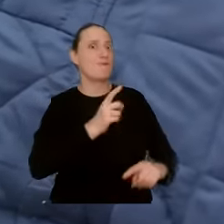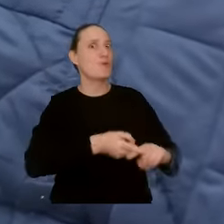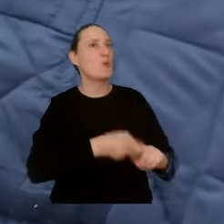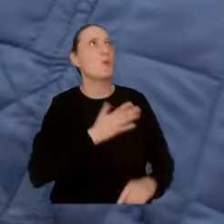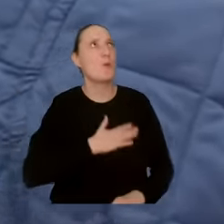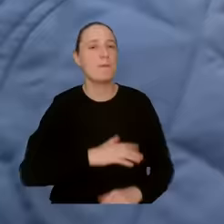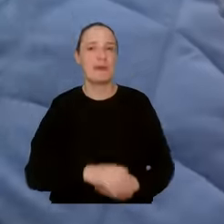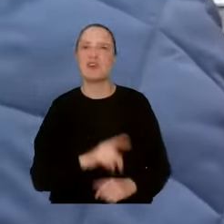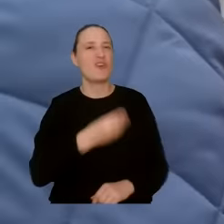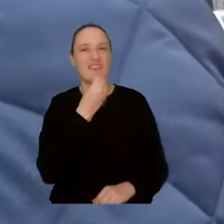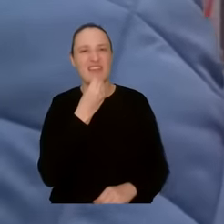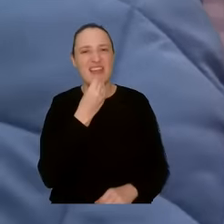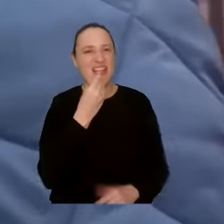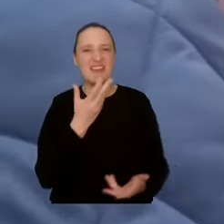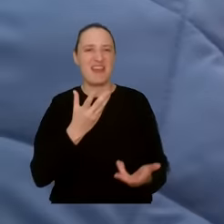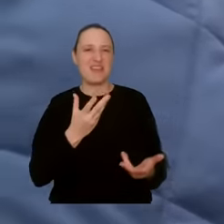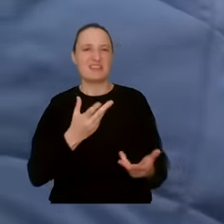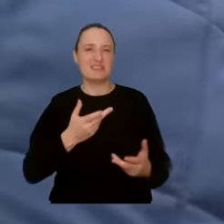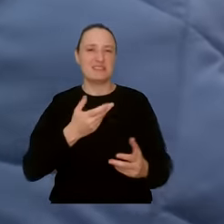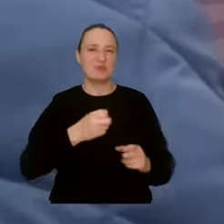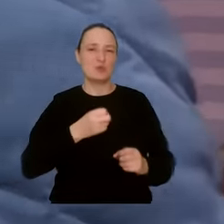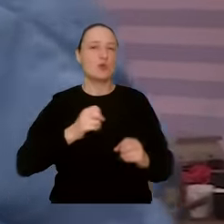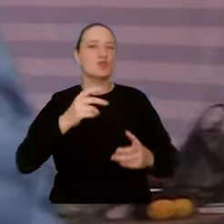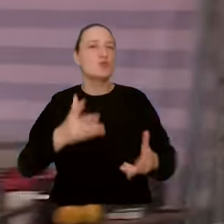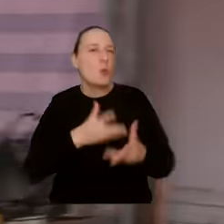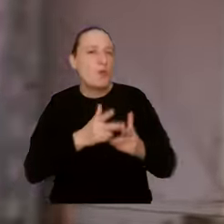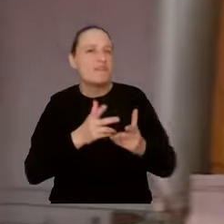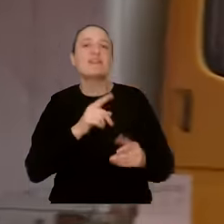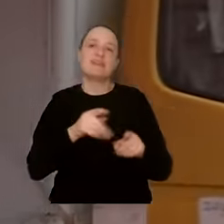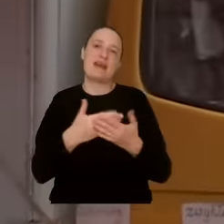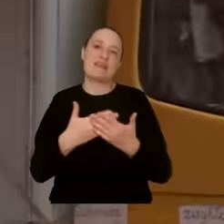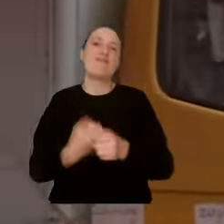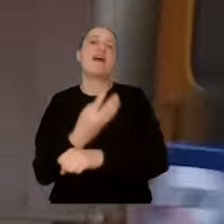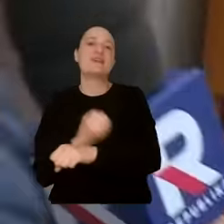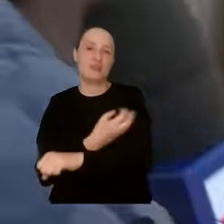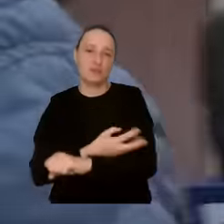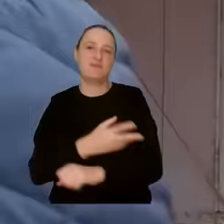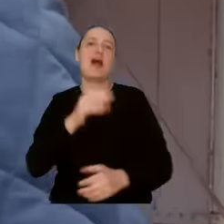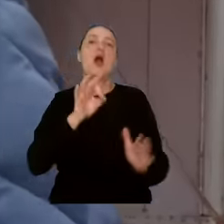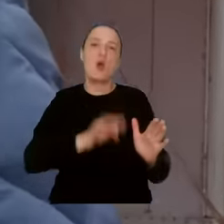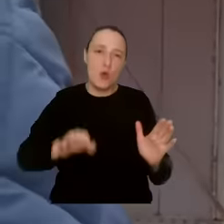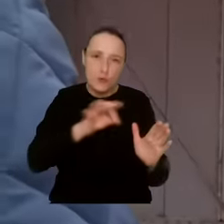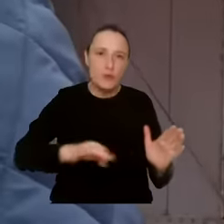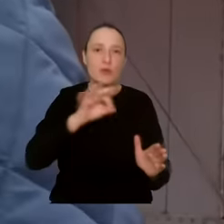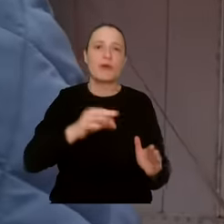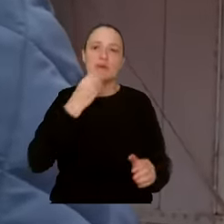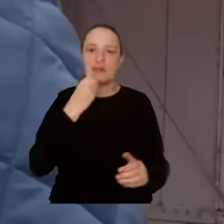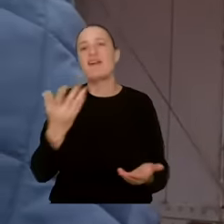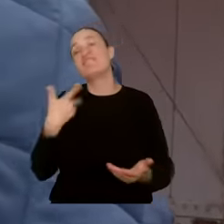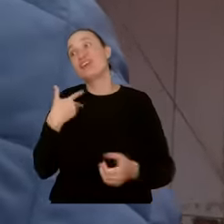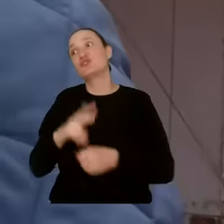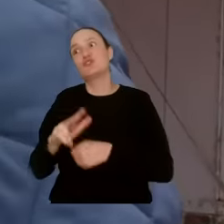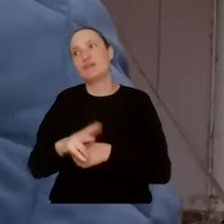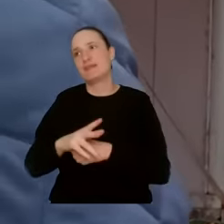Bo on nie je w ogóle surówek, a to dlatego gotujemy dużo warzyw, żeby jadł. Bo zdrowo. 13 lat ma, a nie